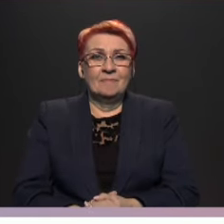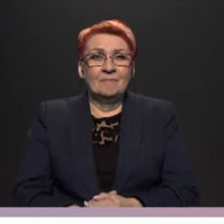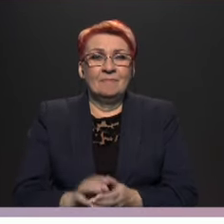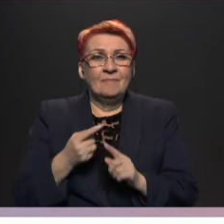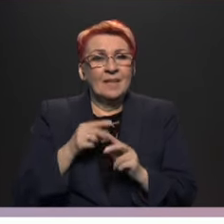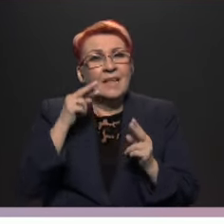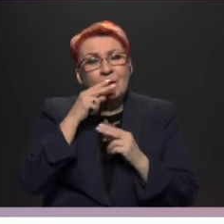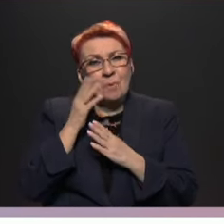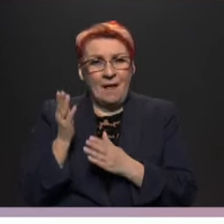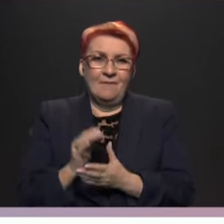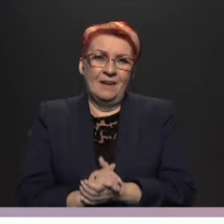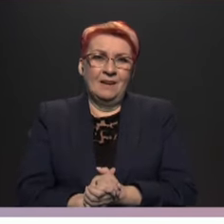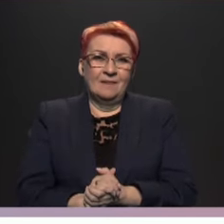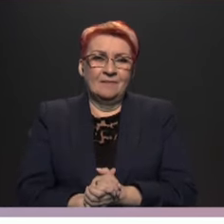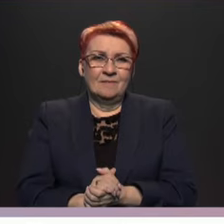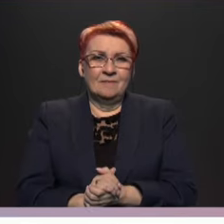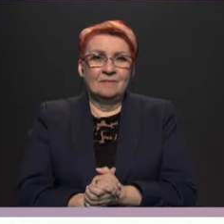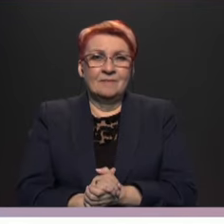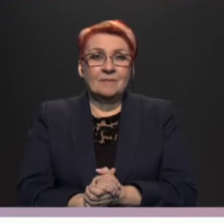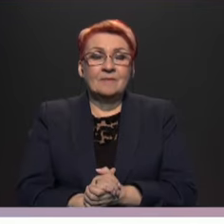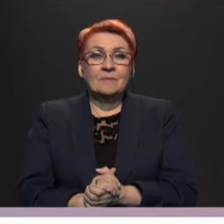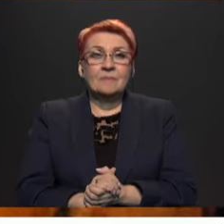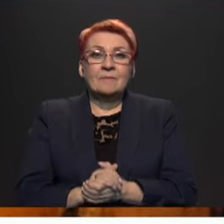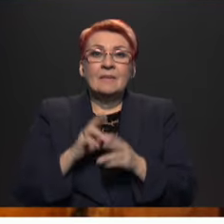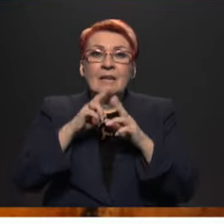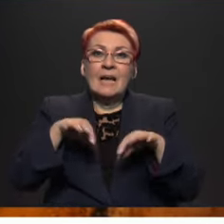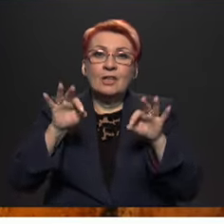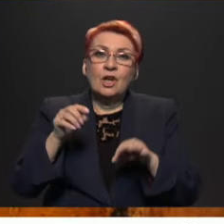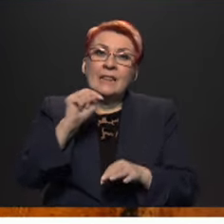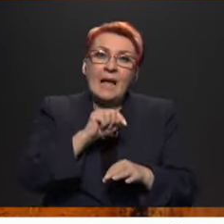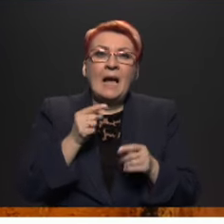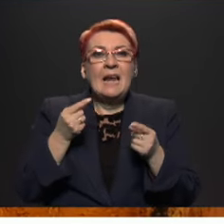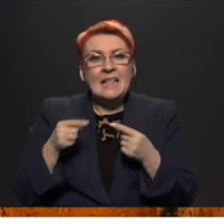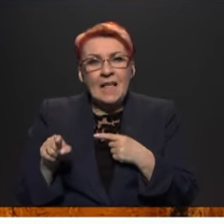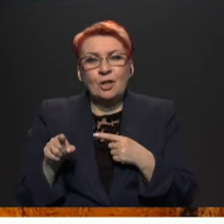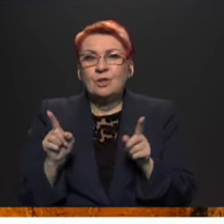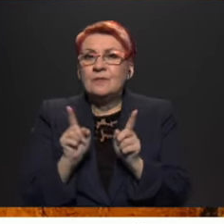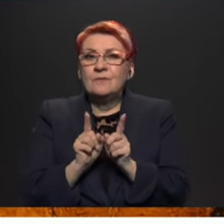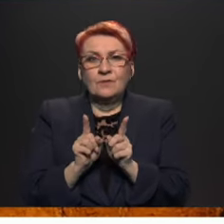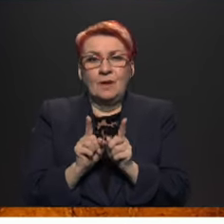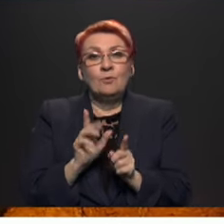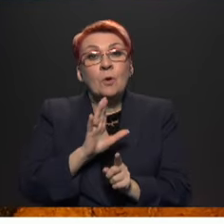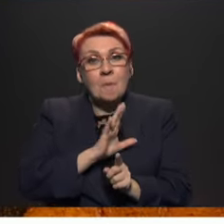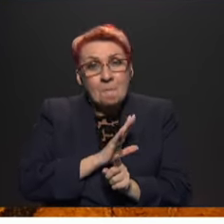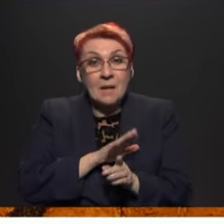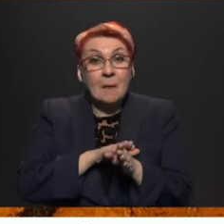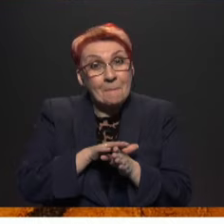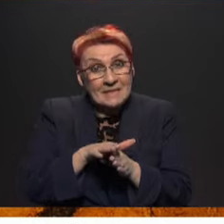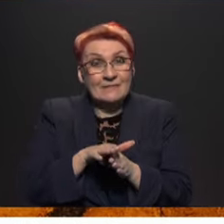Это неправильно. Вот. Крещение так или иначе все равно было